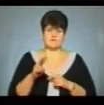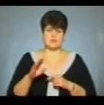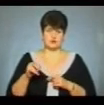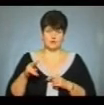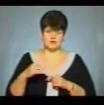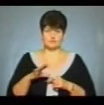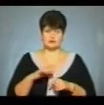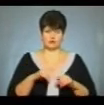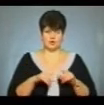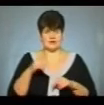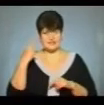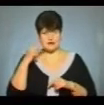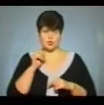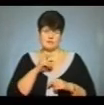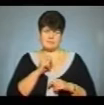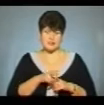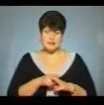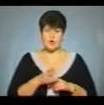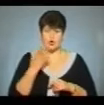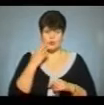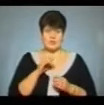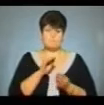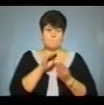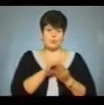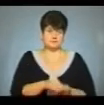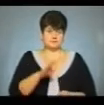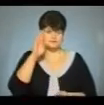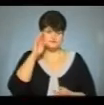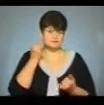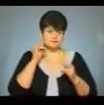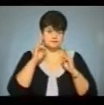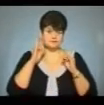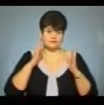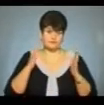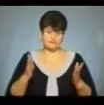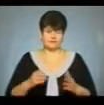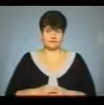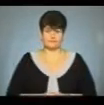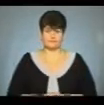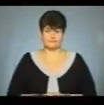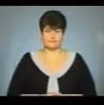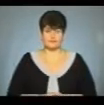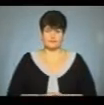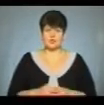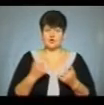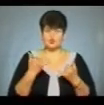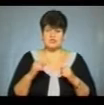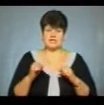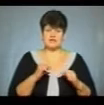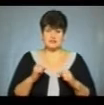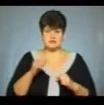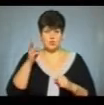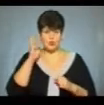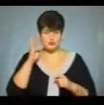були родичами дядько та племінник. Коли поховають чоловіків, наразі невідомо, повідомила Світлана Кметь. Сьогодні керівниця